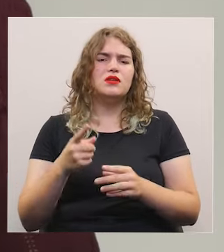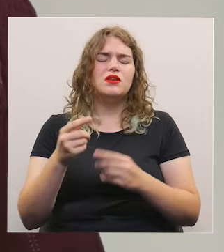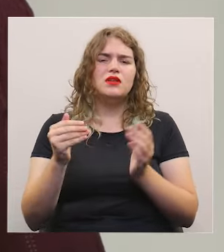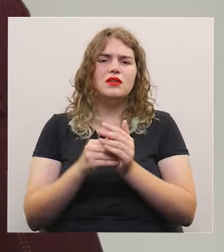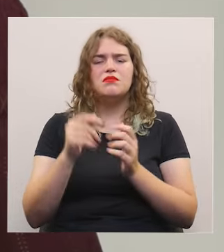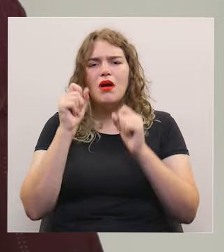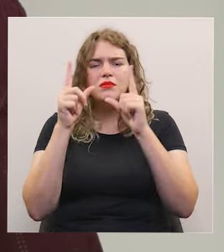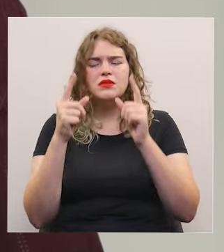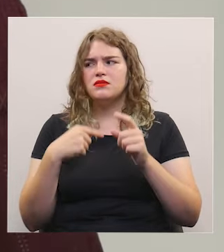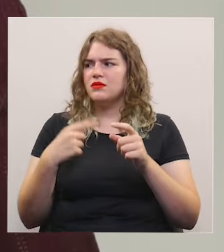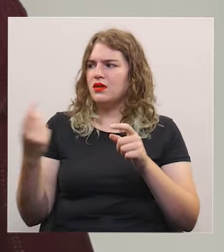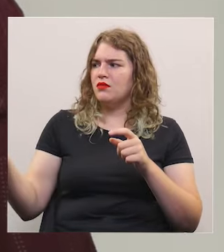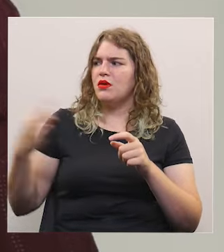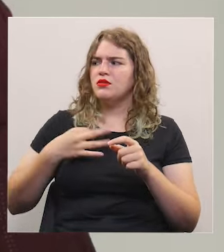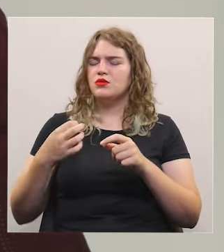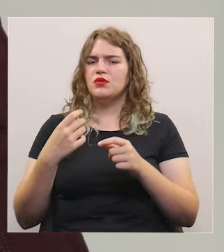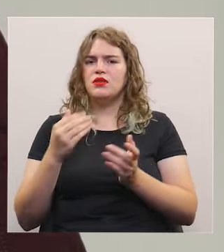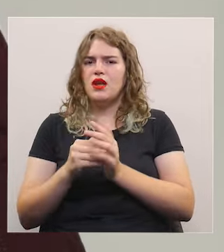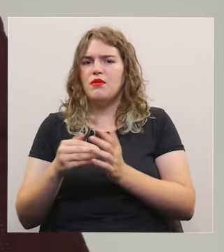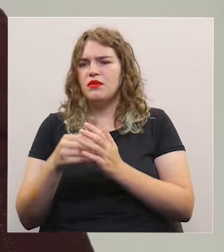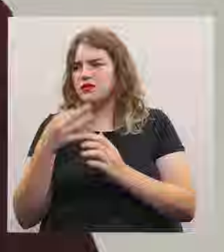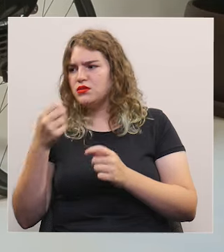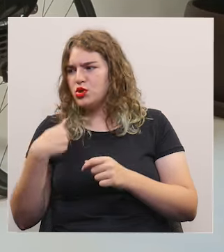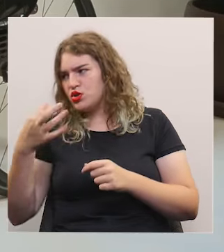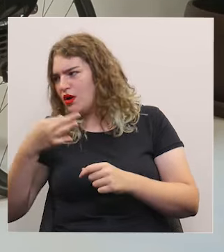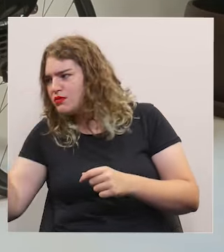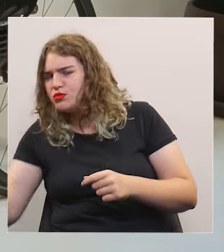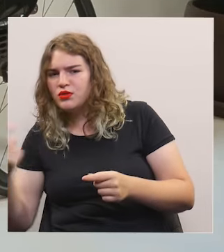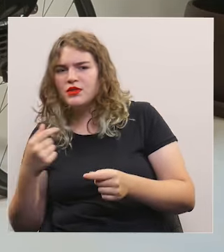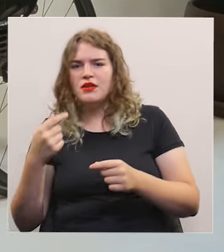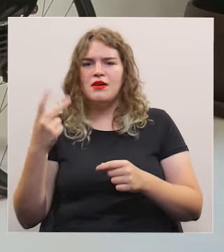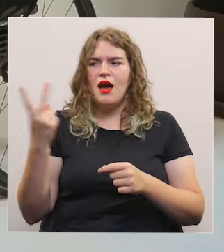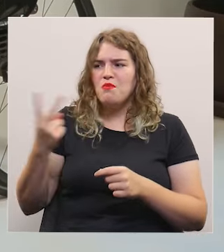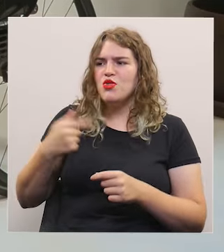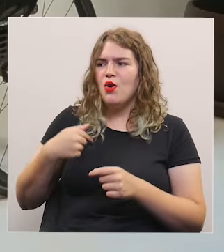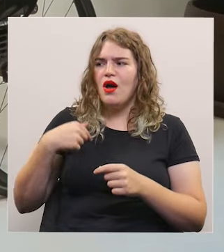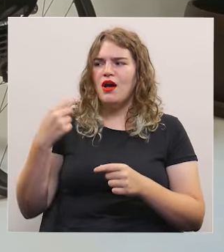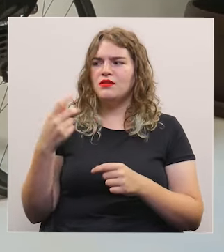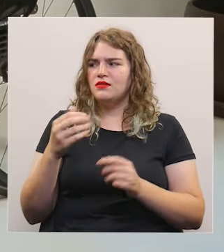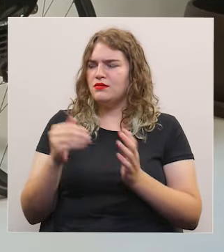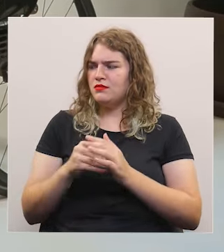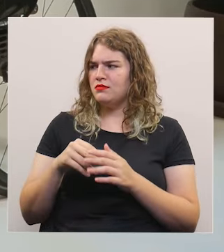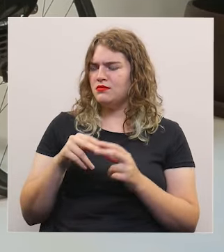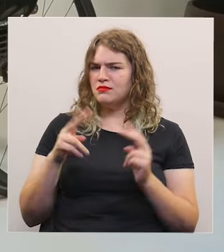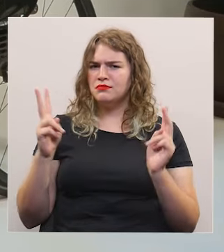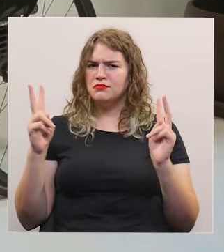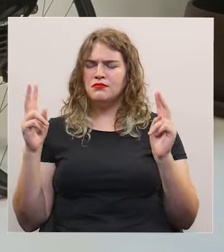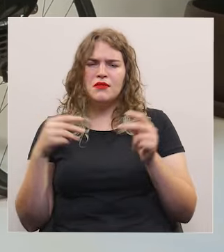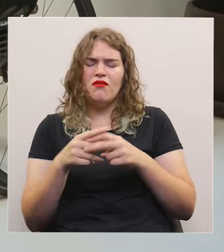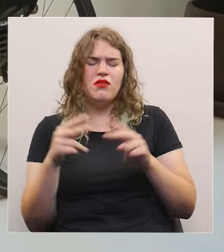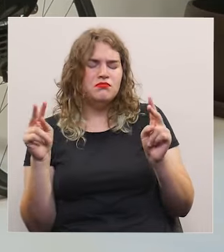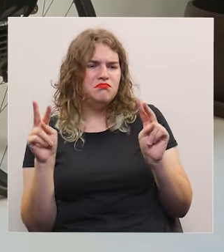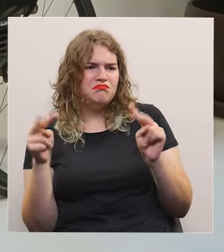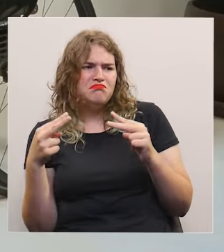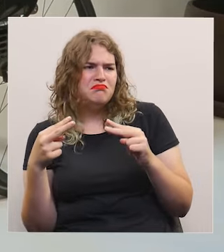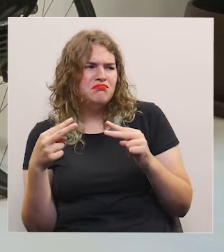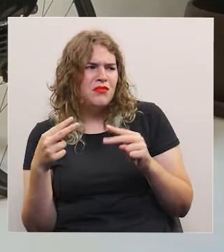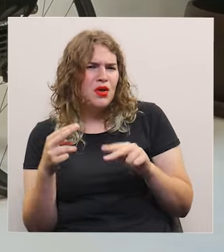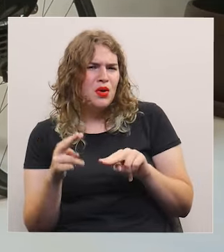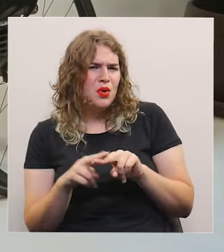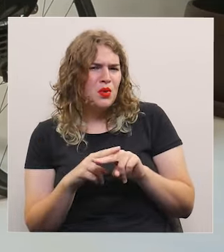zis, trebuie să spun ceva. Și zic, stai să spun că și eu am visat. Și am rămas așa amândoi împietriți, ne uitam unul la celălalt și nu ne venea să credem.